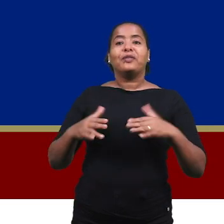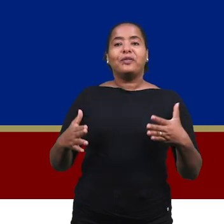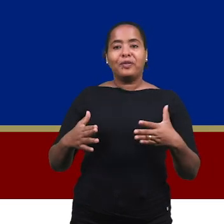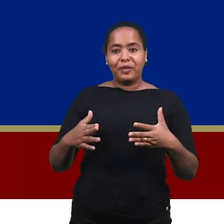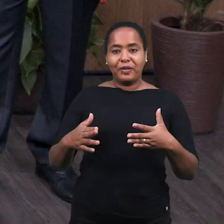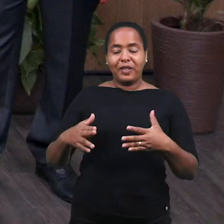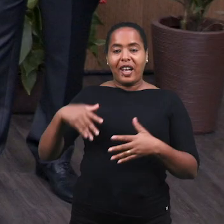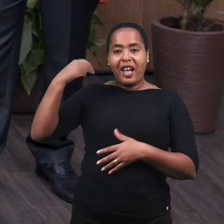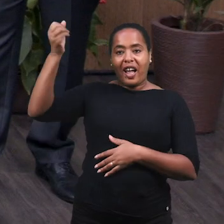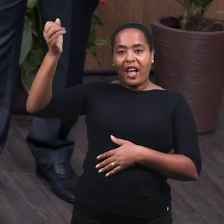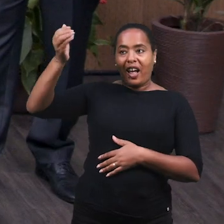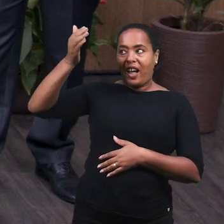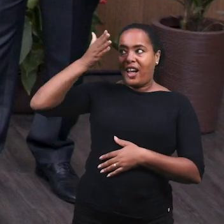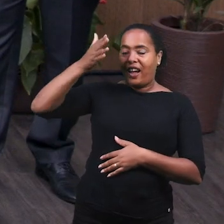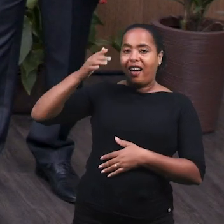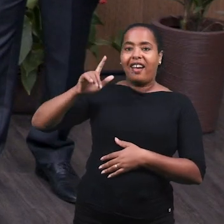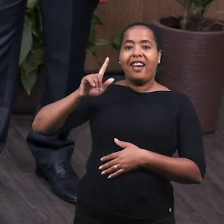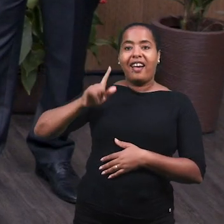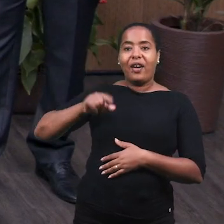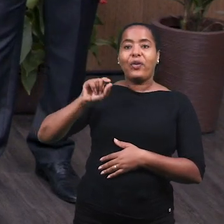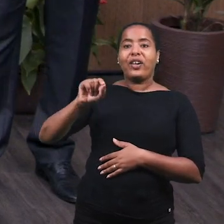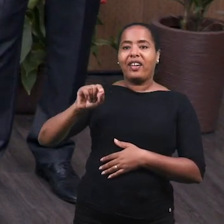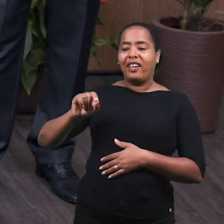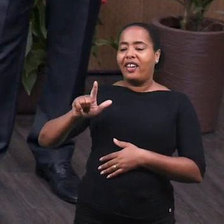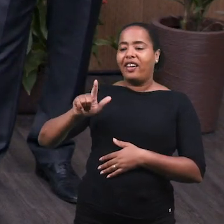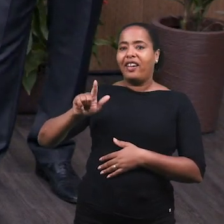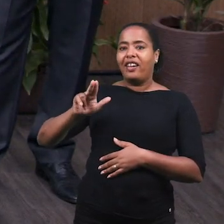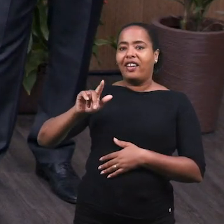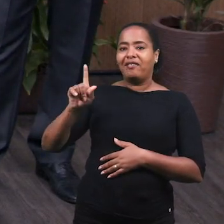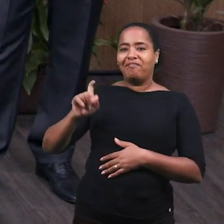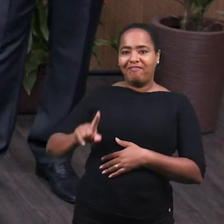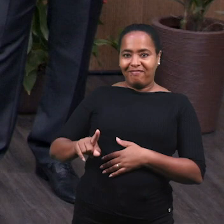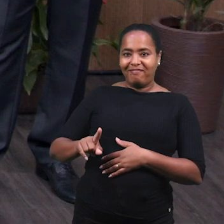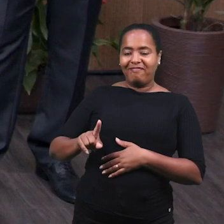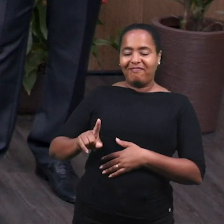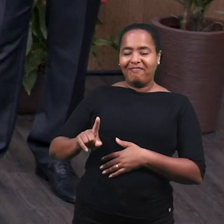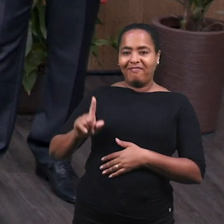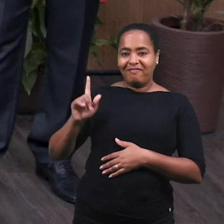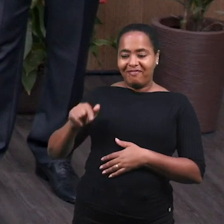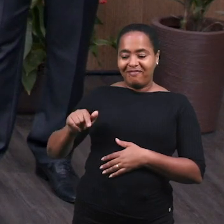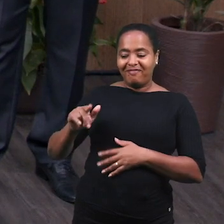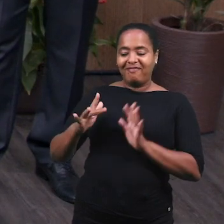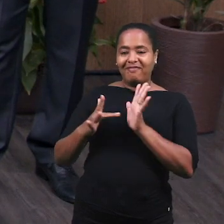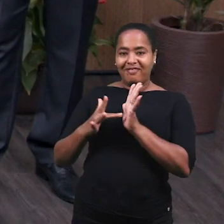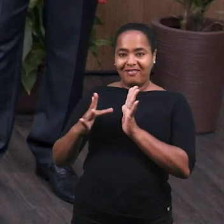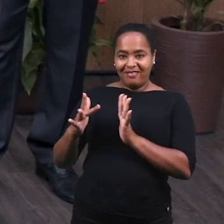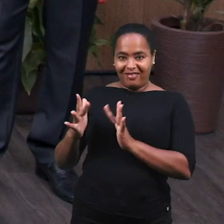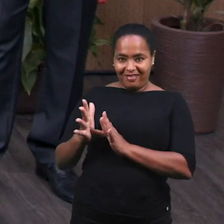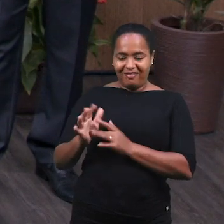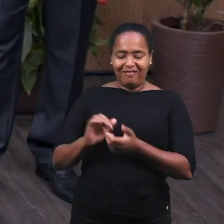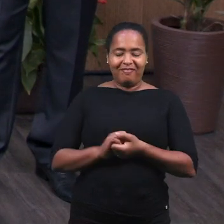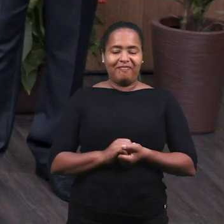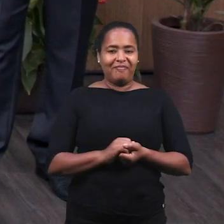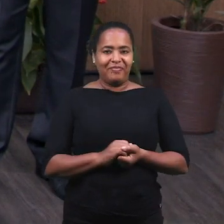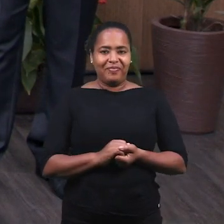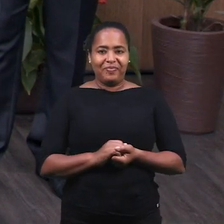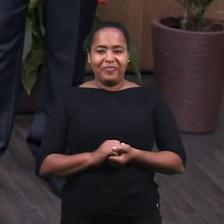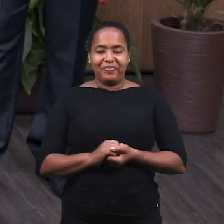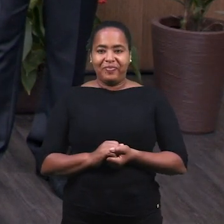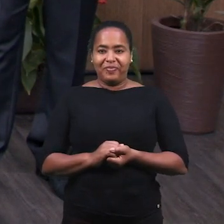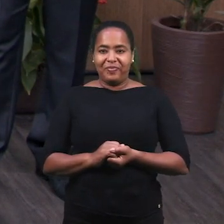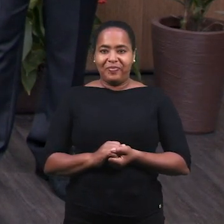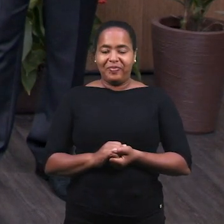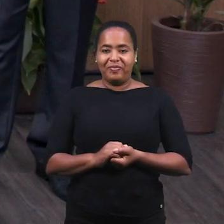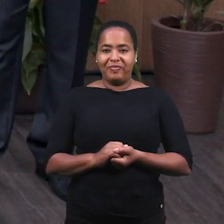открылись. Может открыть глаза человека, потому что откровение – это свет. Вечная жизнь – это то,